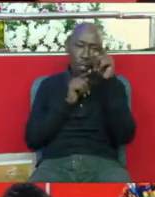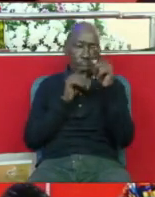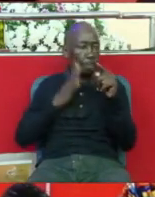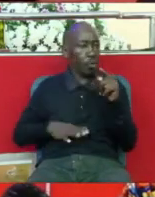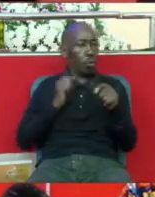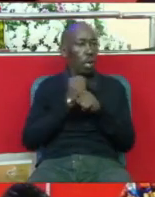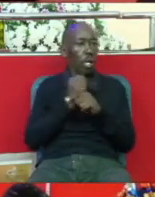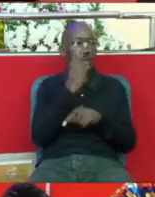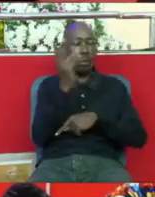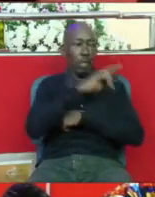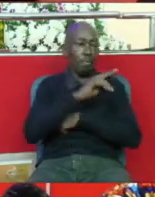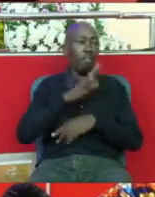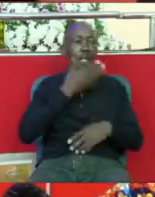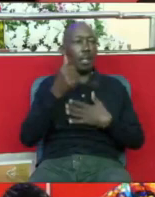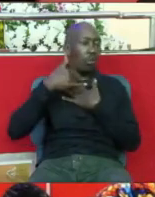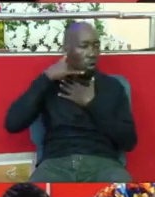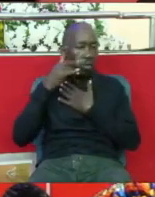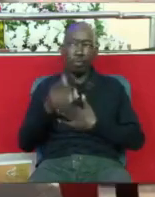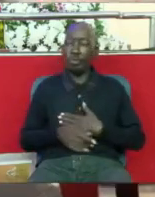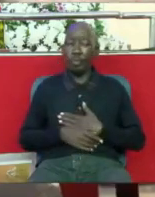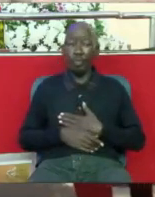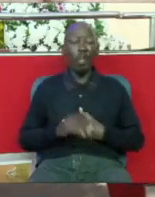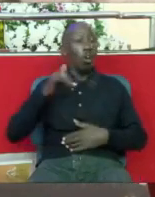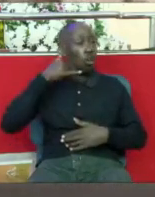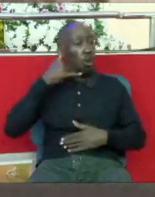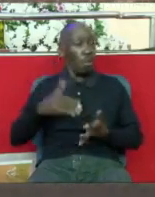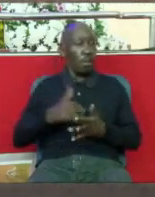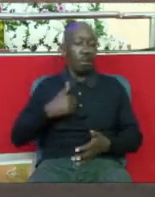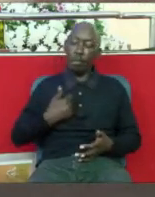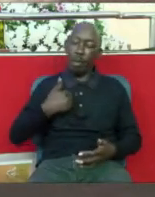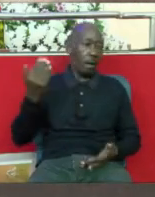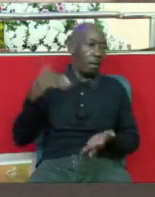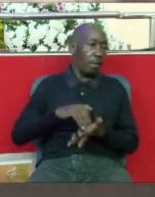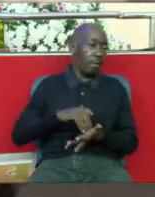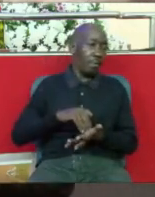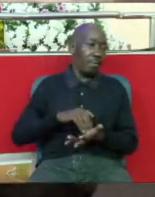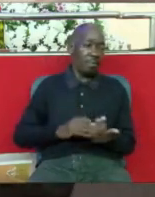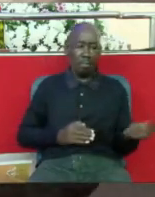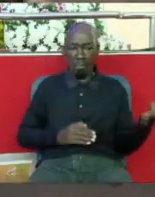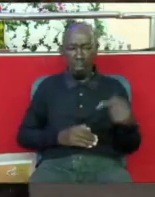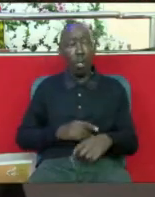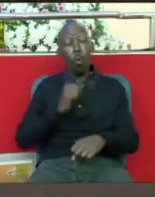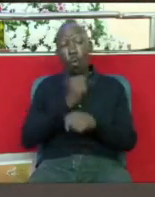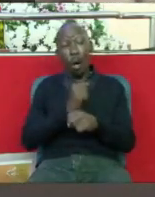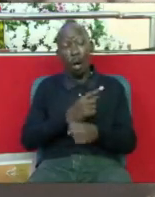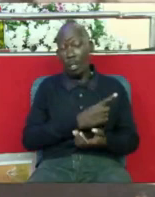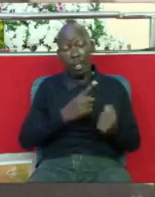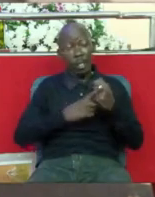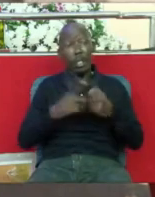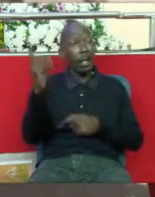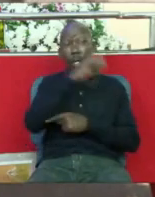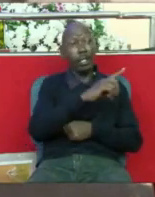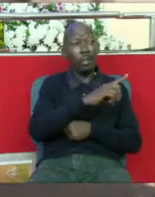kwamba huyu jamaa hufanya kazi. Let's call him. Wacha tumpigie simu. They would call me again. Wangempigia simu tena. I ended up working 6 days a week.